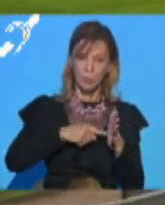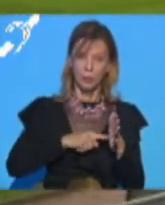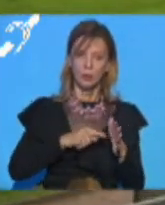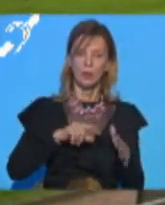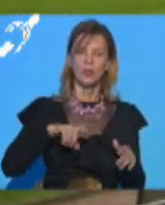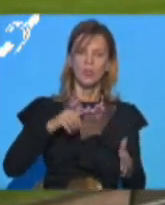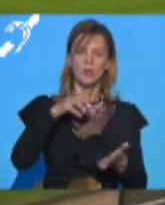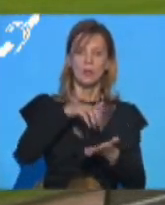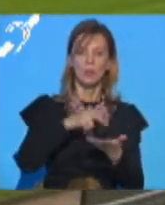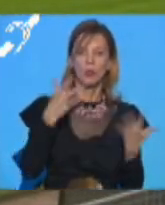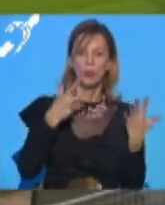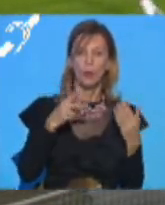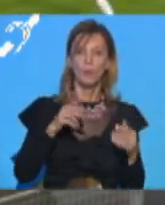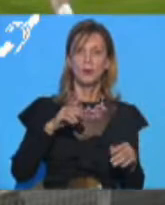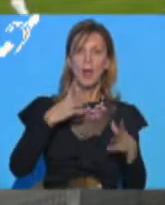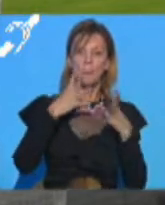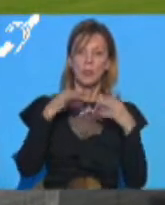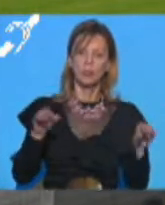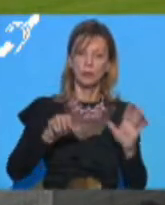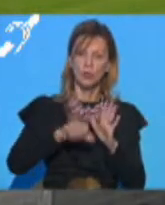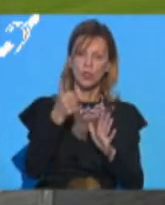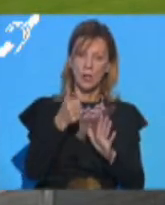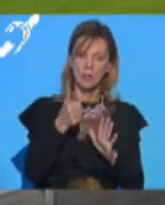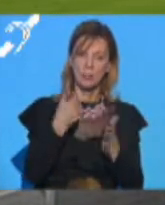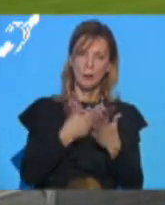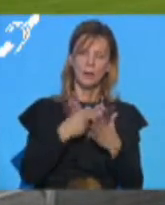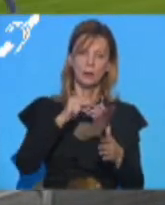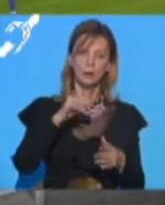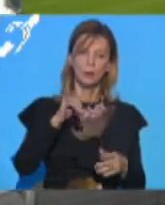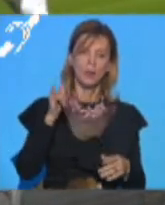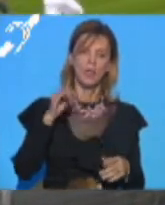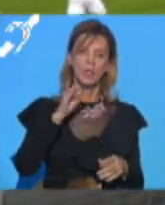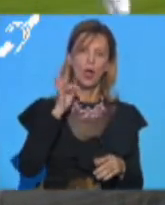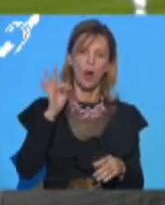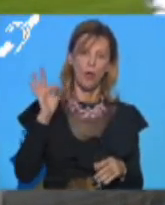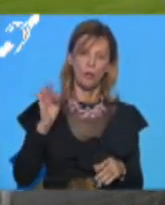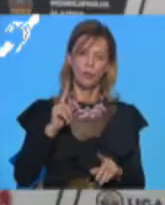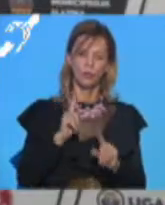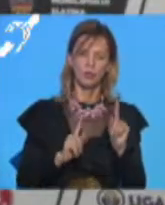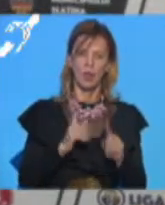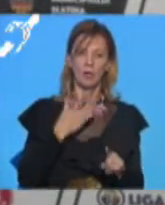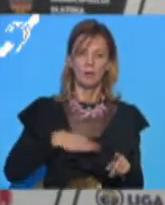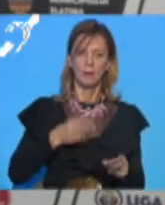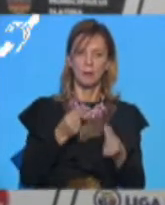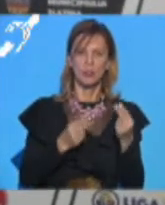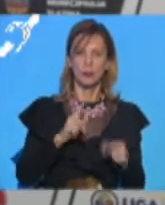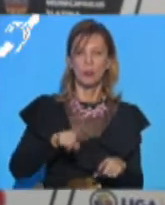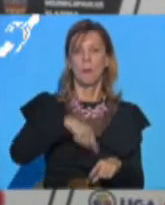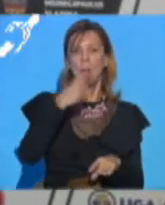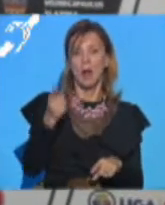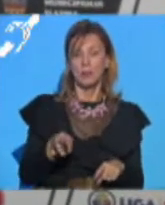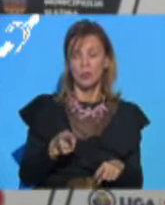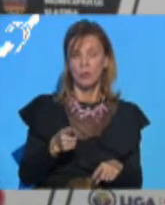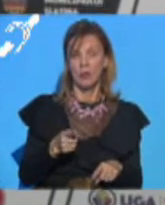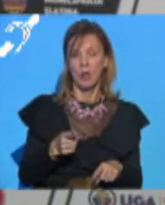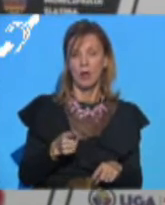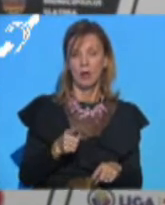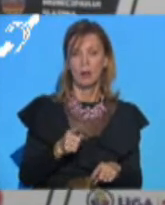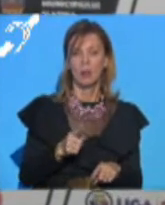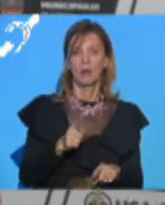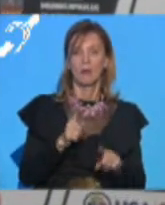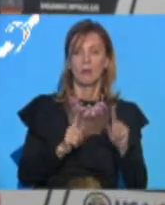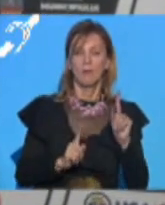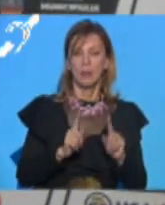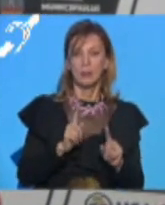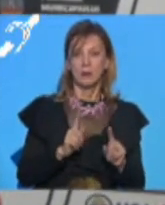coborât pe locul 8, ci și șansa de a urca în play-off. Dacă încercăm să jucăm altceva decât putem, decât au